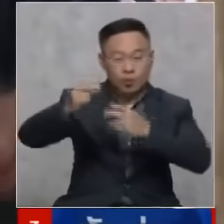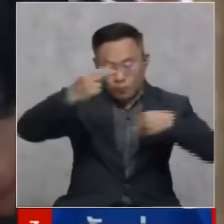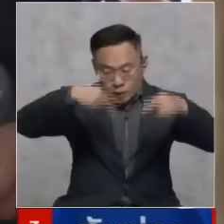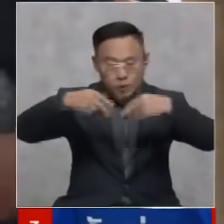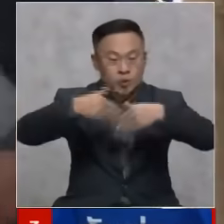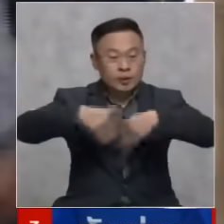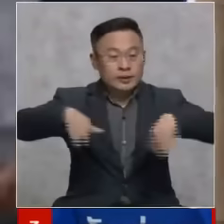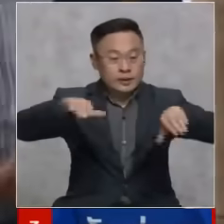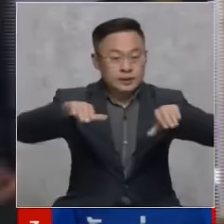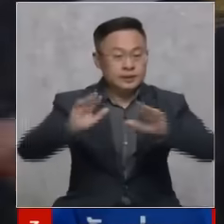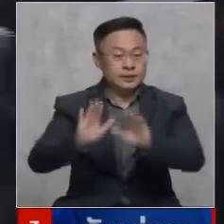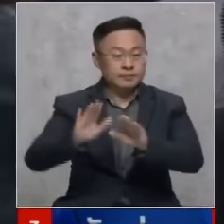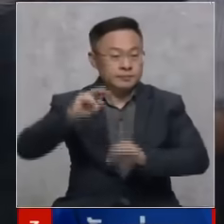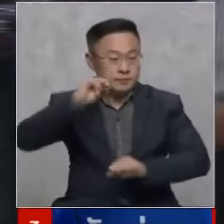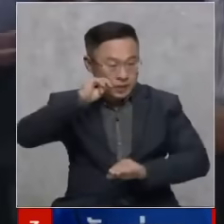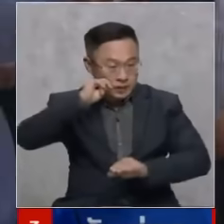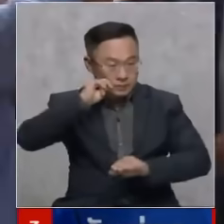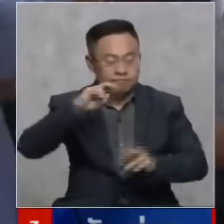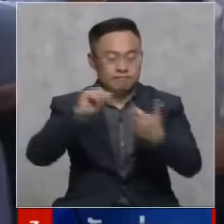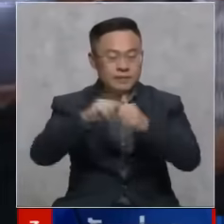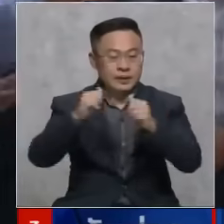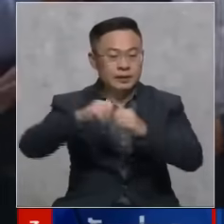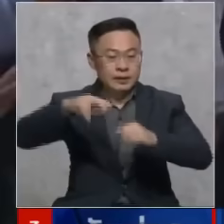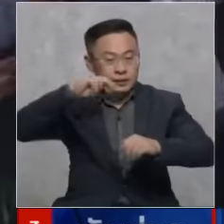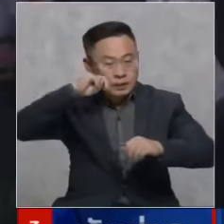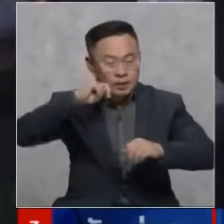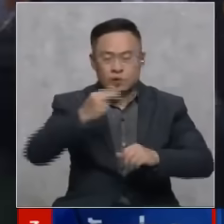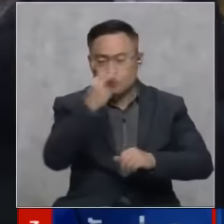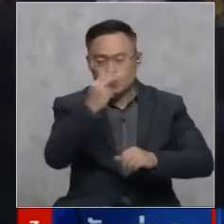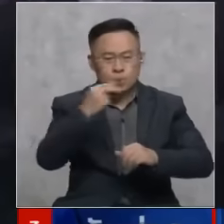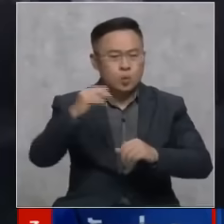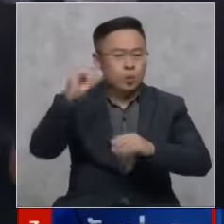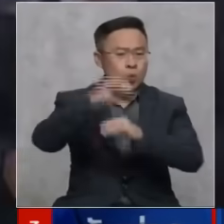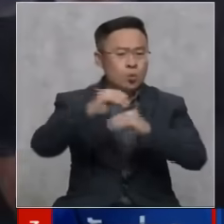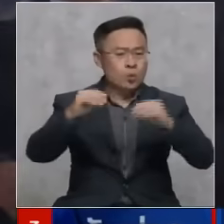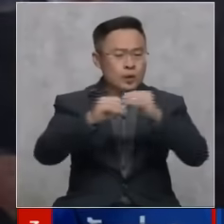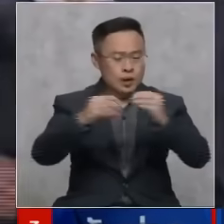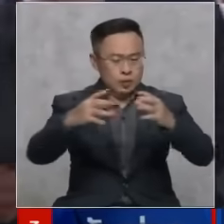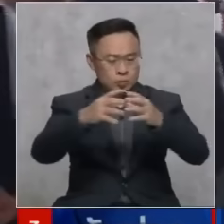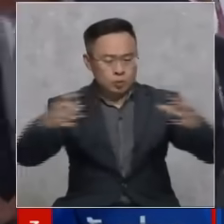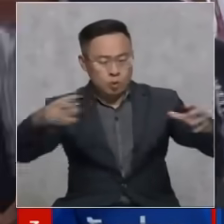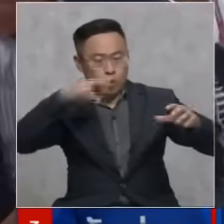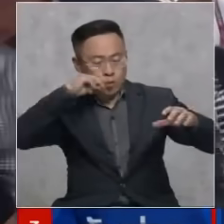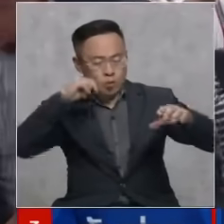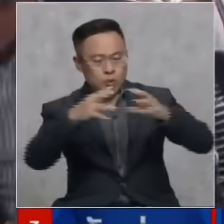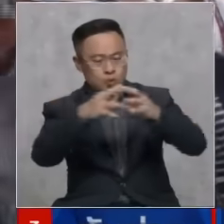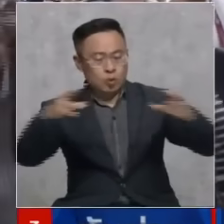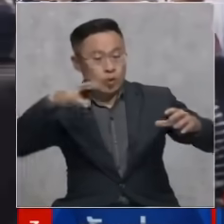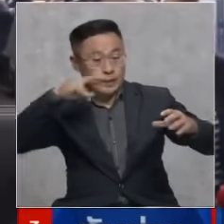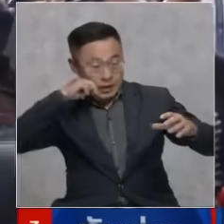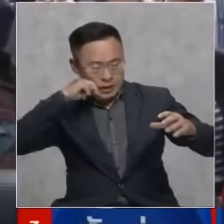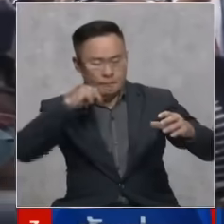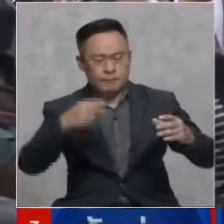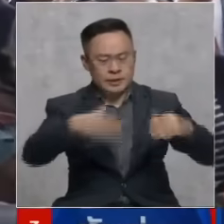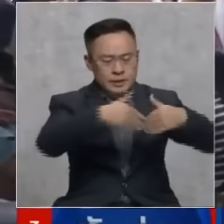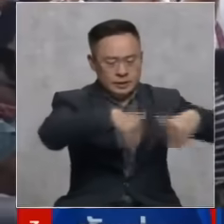จะต้องไปดูเรื่องของปัญหาน้ำใช่ไหมคะไปเยี่ยมชมโครงการอุโมงค์ผันน้ำที่อำเภอดอยสะเก็ดไปคุยประเด็น